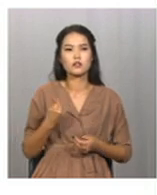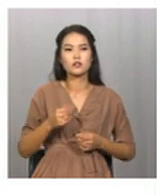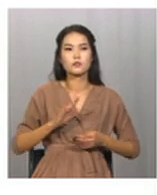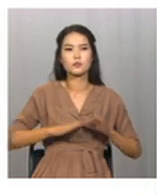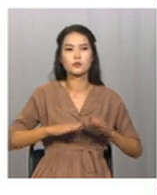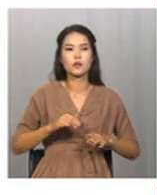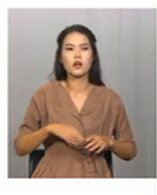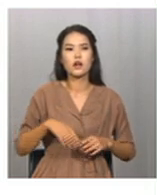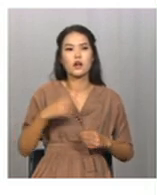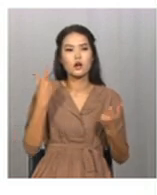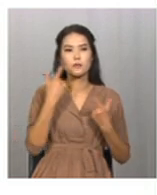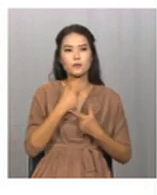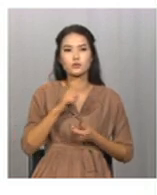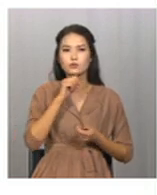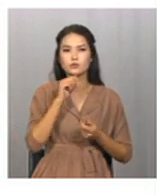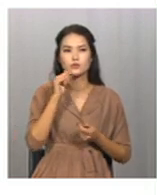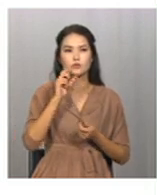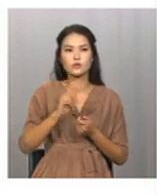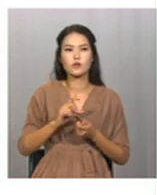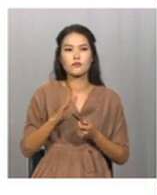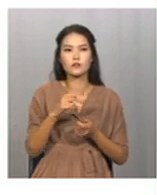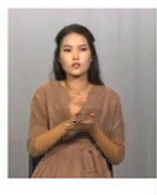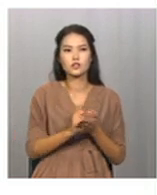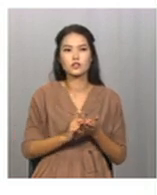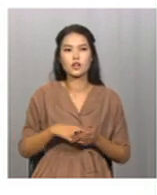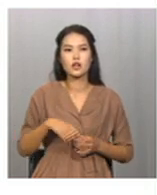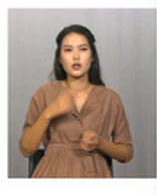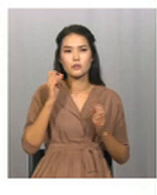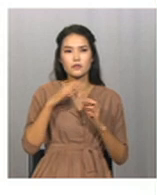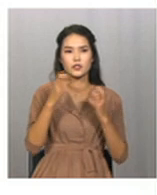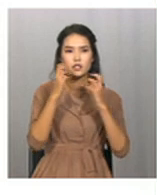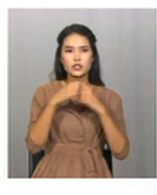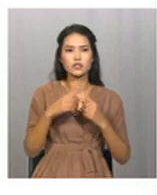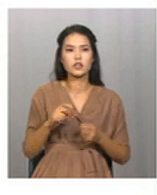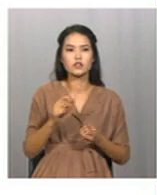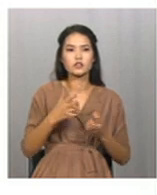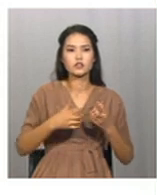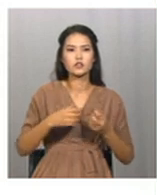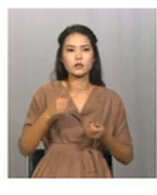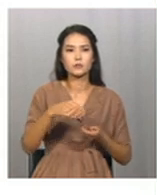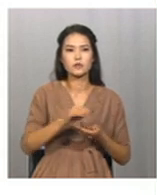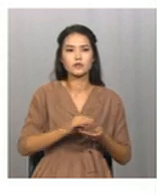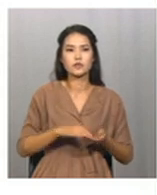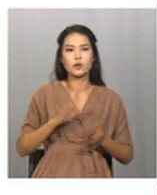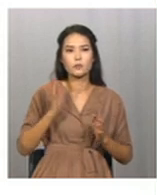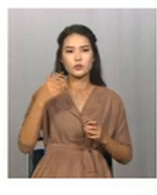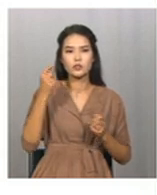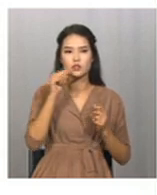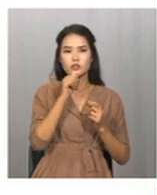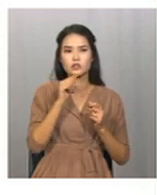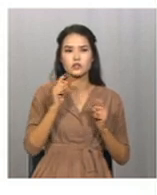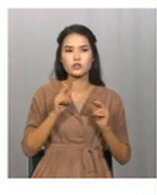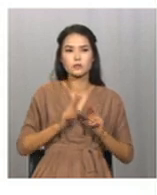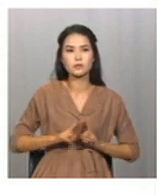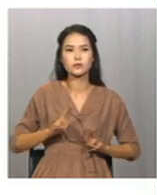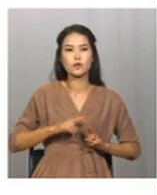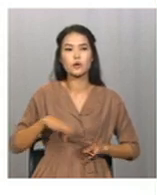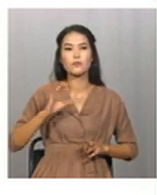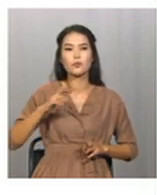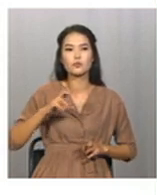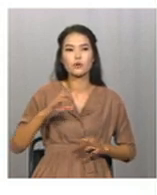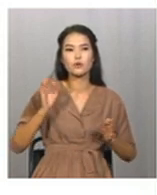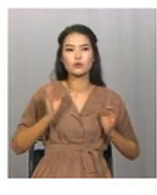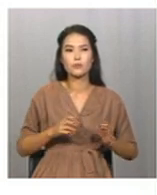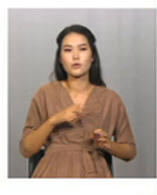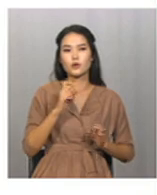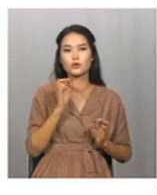поступки, определите ключевые слова в тексте, проведете анализ содержания произведения, будете соблюдать пунктуационные нормы в